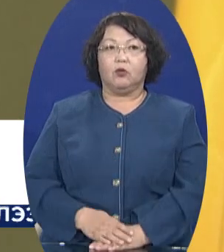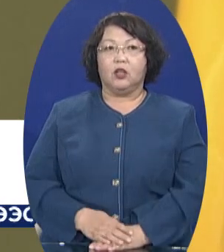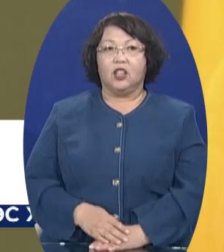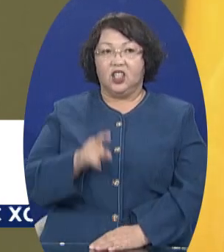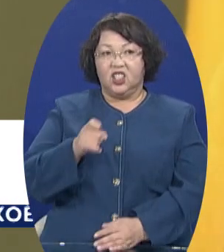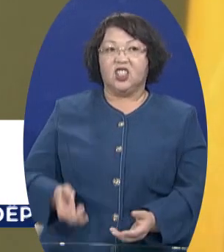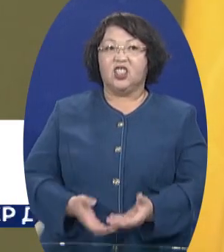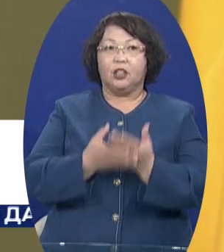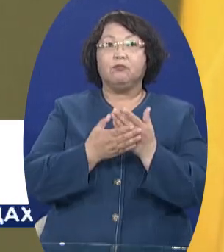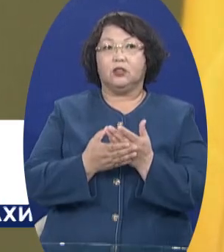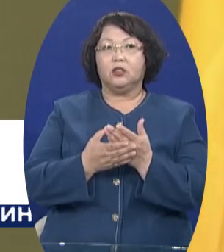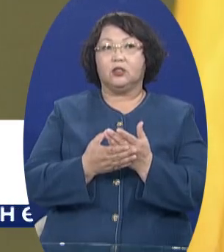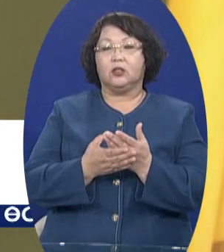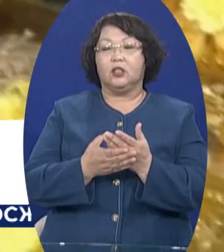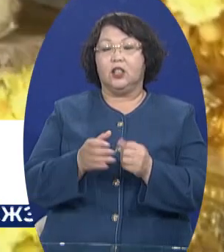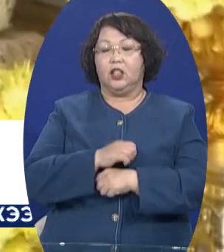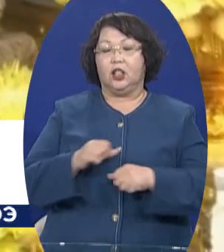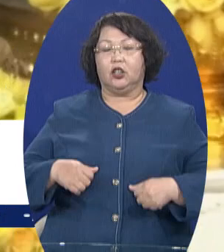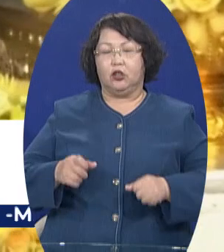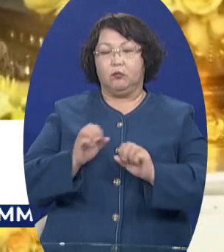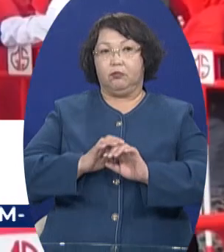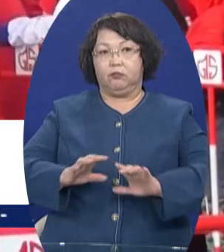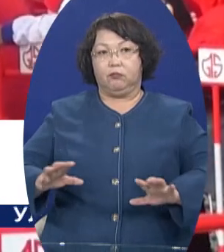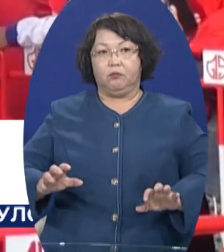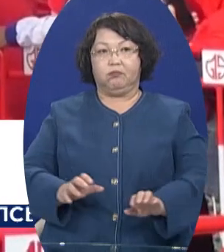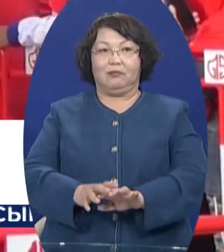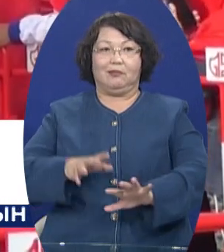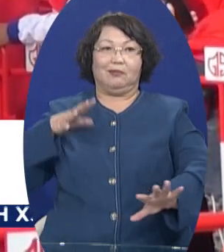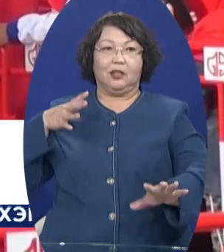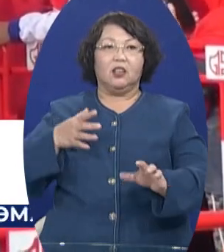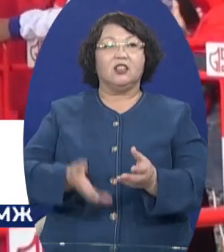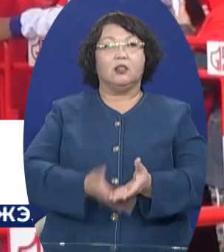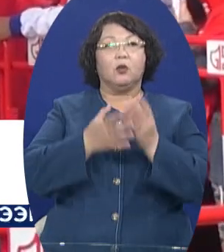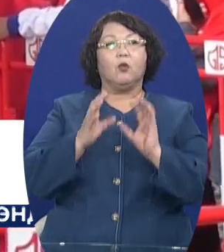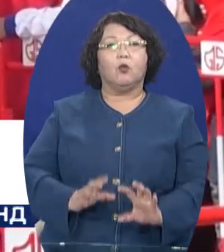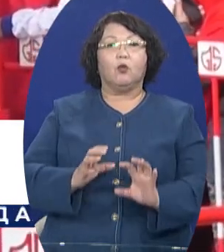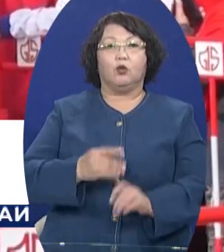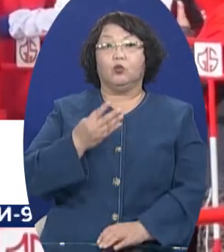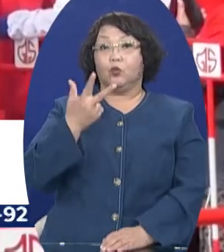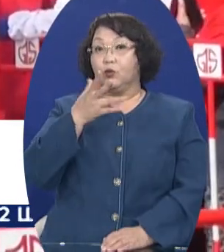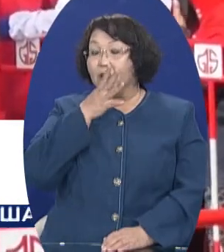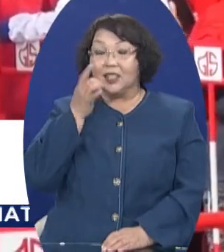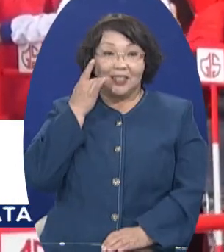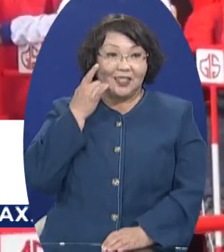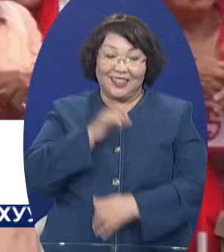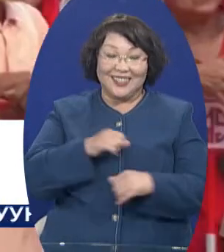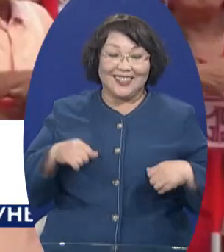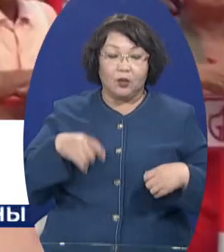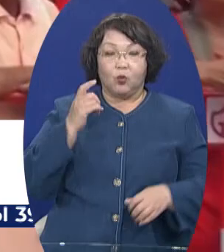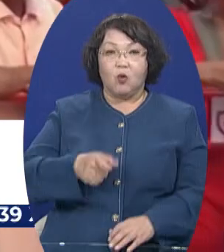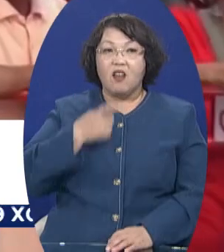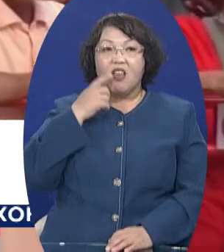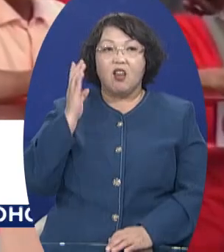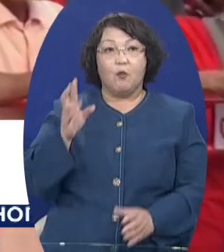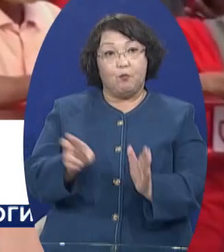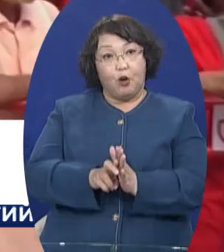түмний төлөөлөлөө хэдэн 100 гараа цугларч дэмжиж хүлээж байсан илэрхийлжээ. За тухайлбал 43 настай иргэн Макава Пая гэ хэлэхдээ